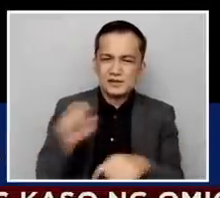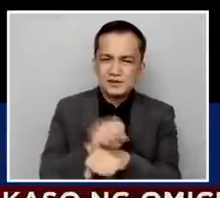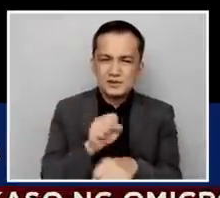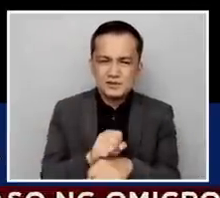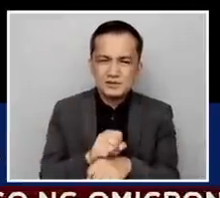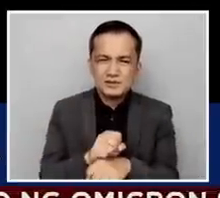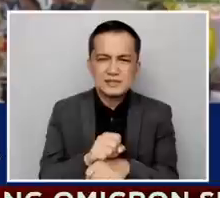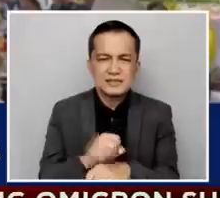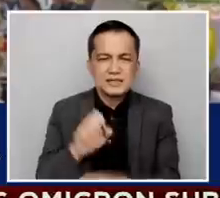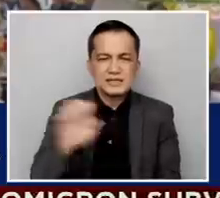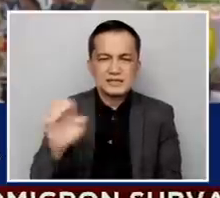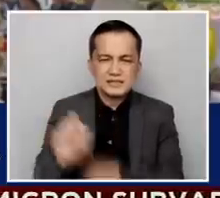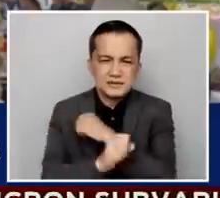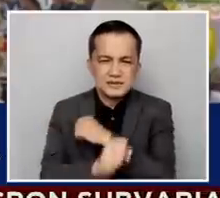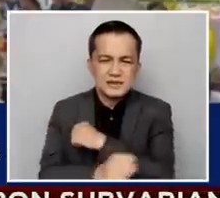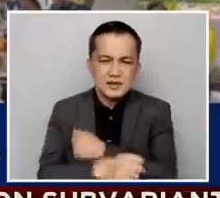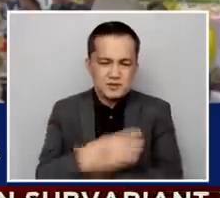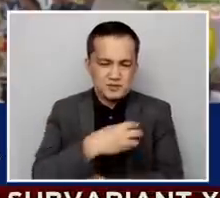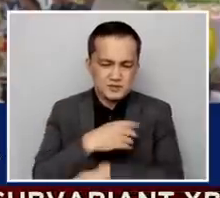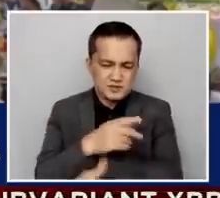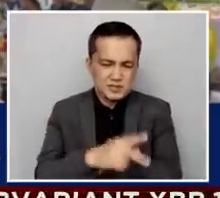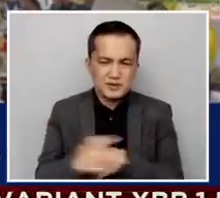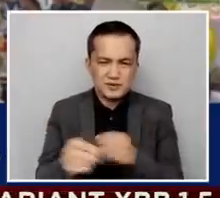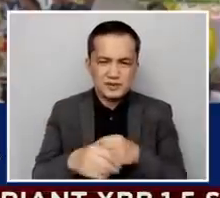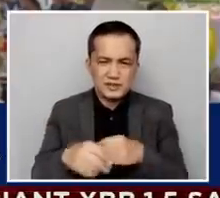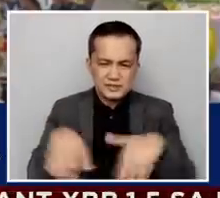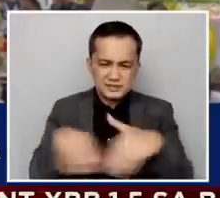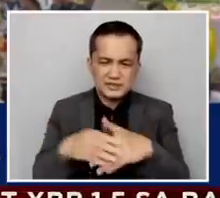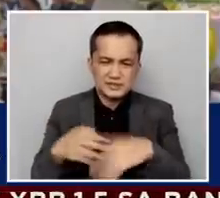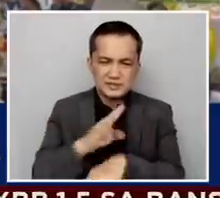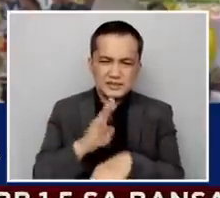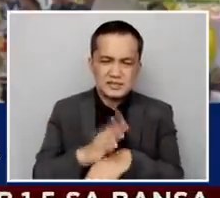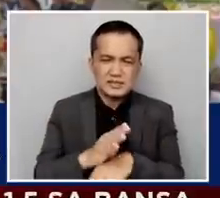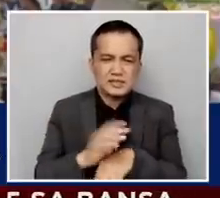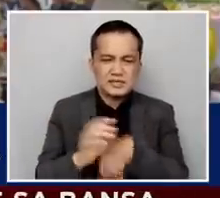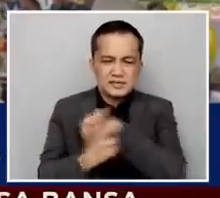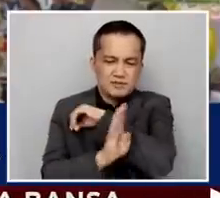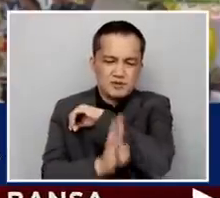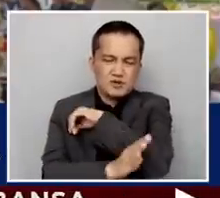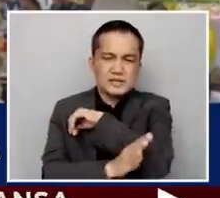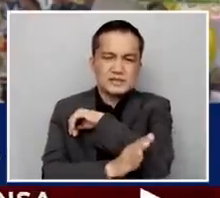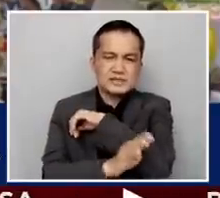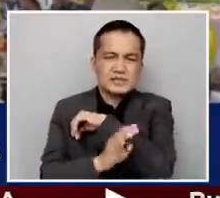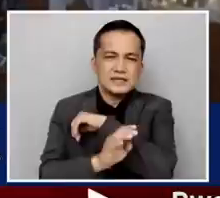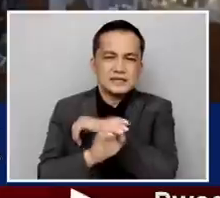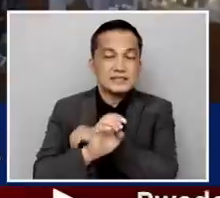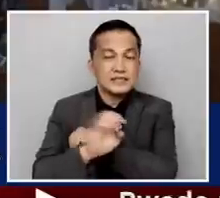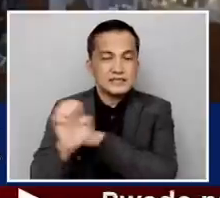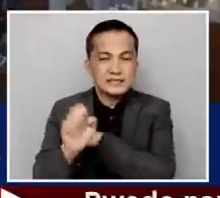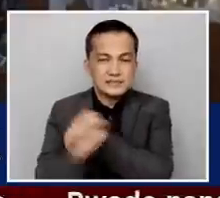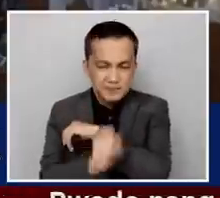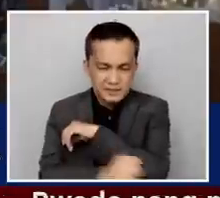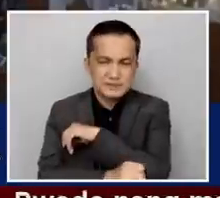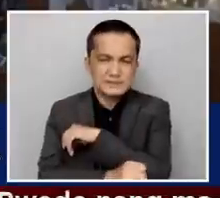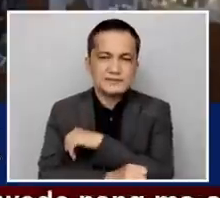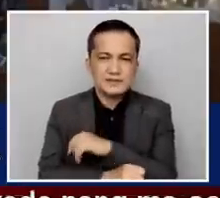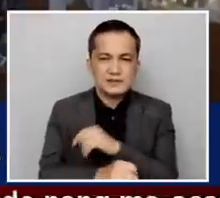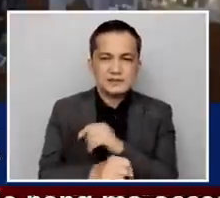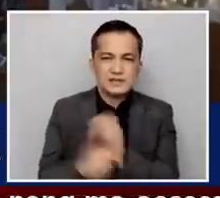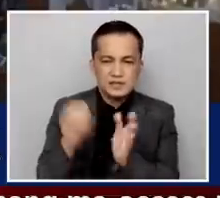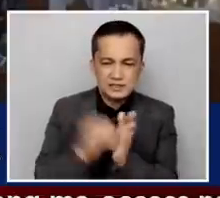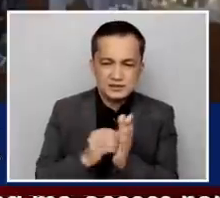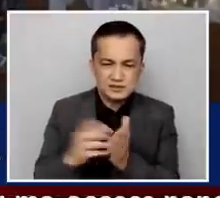Samar Police Provincial Office sa kasalan ng bayan sa Borongan City, Eastern Samar. Sa datos na nakalap ng